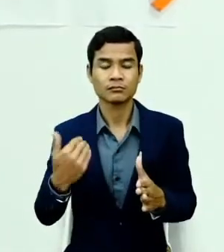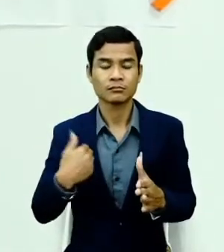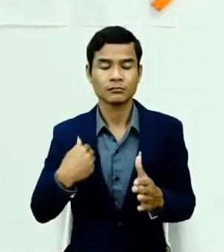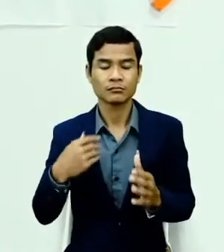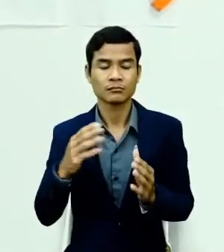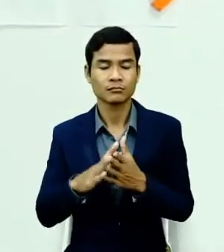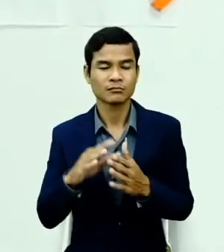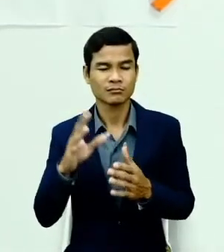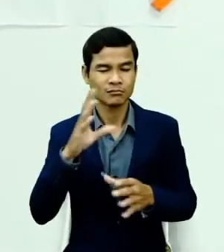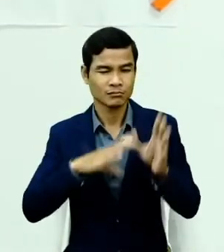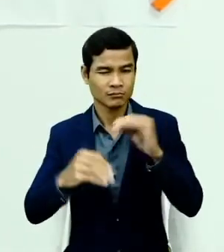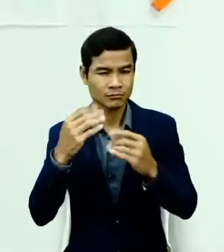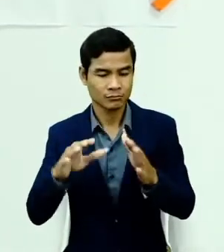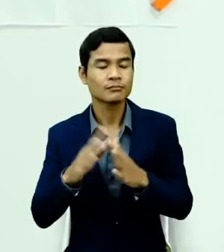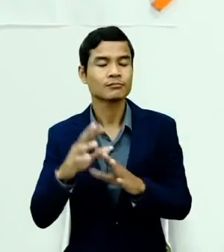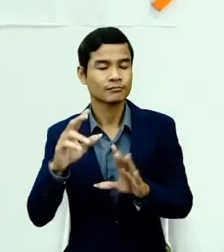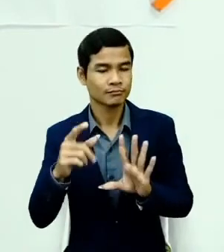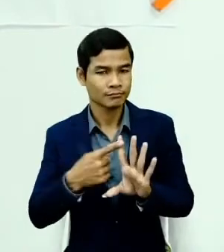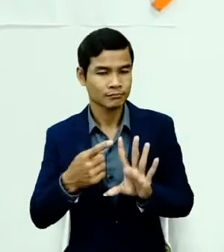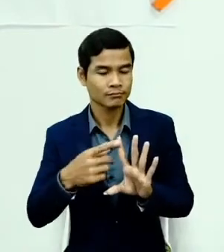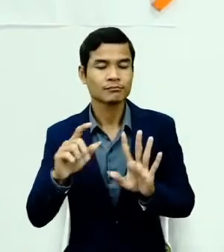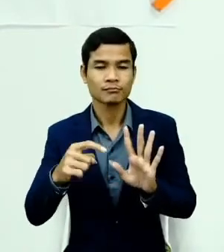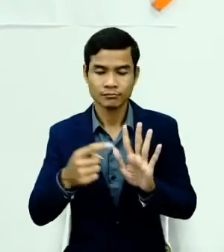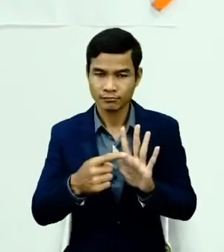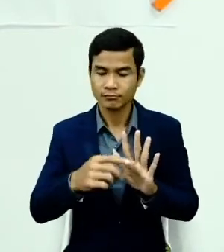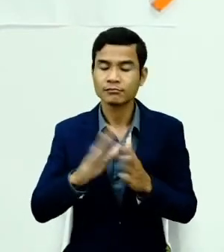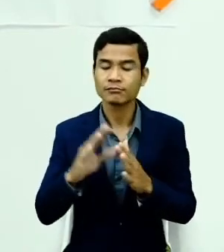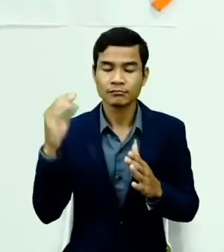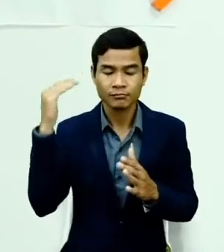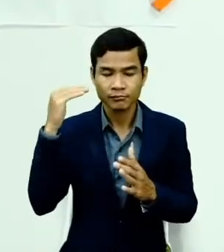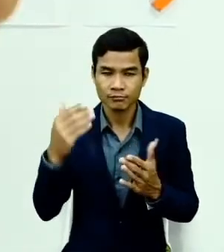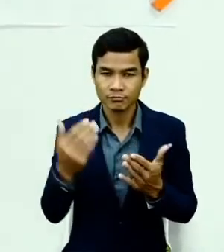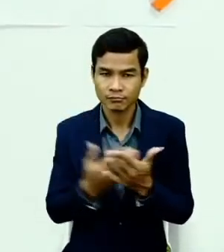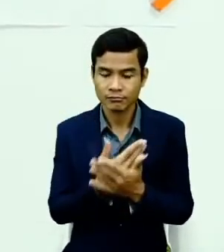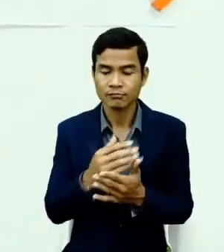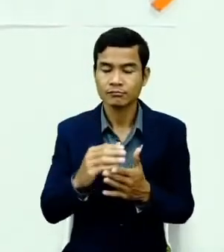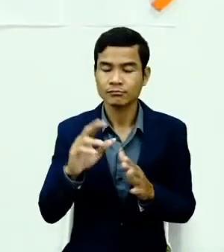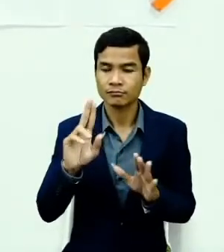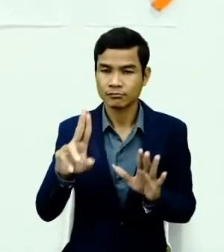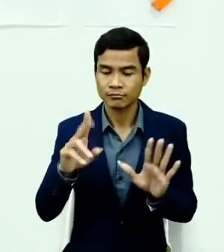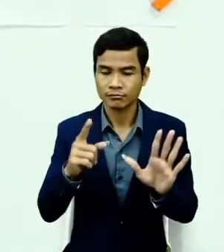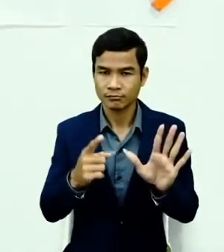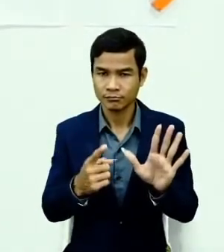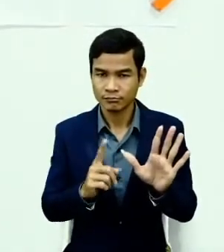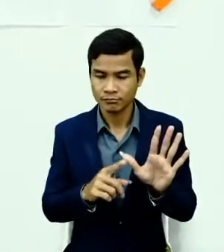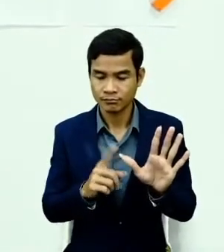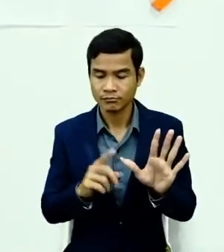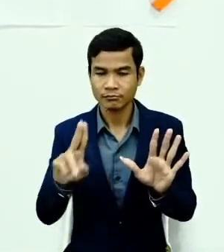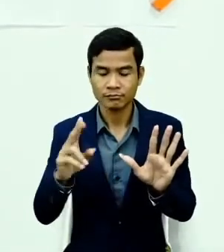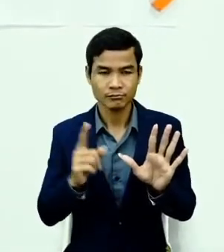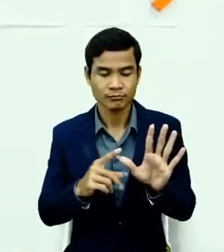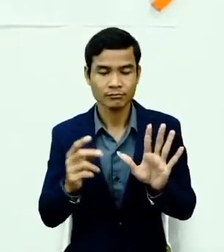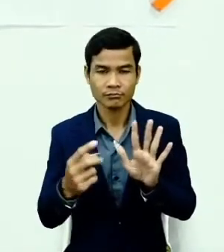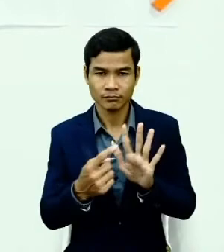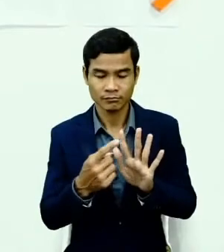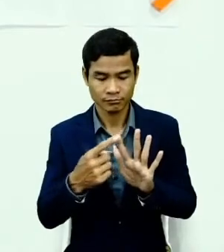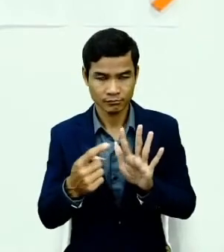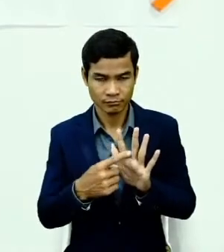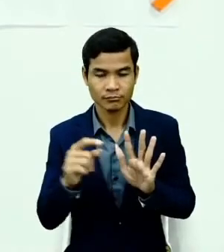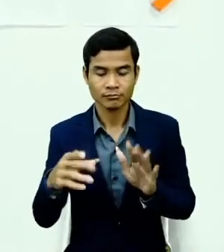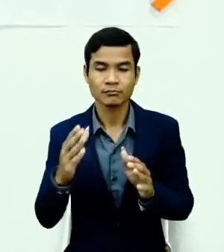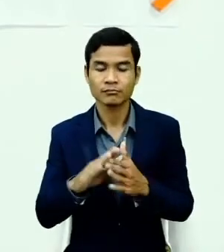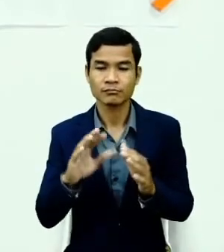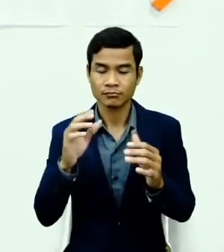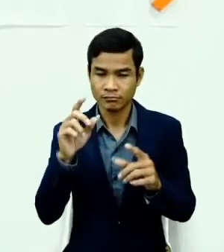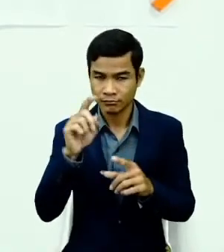ពុងតារៀននេះគឺស្រអីនិងអឺដែលមានសូថ្មីនោះគឺសូអ៊ីអ៊ីអ៊ឺនេះណាចាអញ្ចឹងកូនគោះដូចអ្នកគ្រូចា